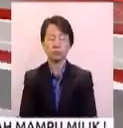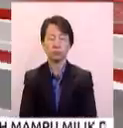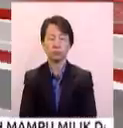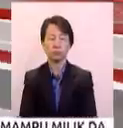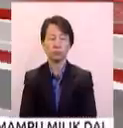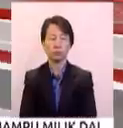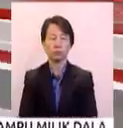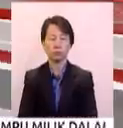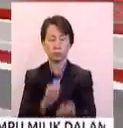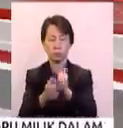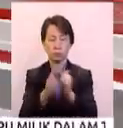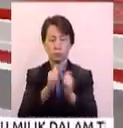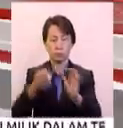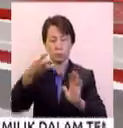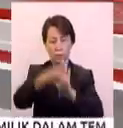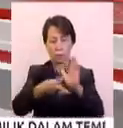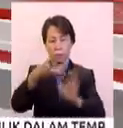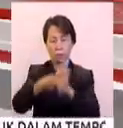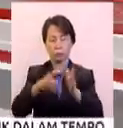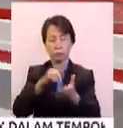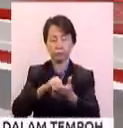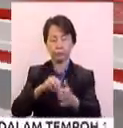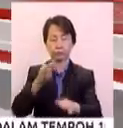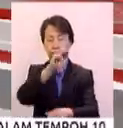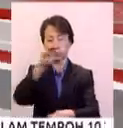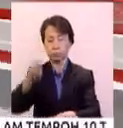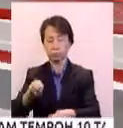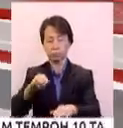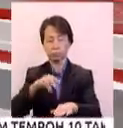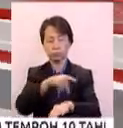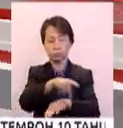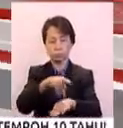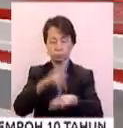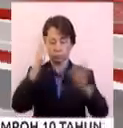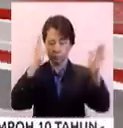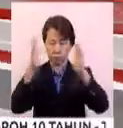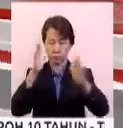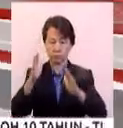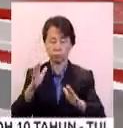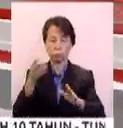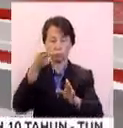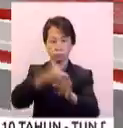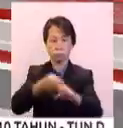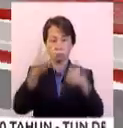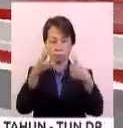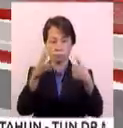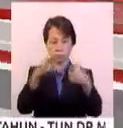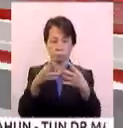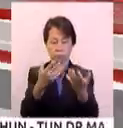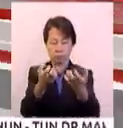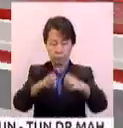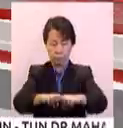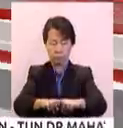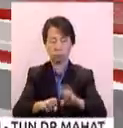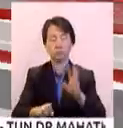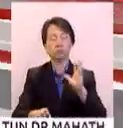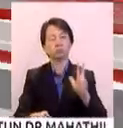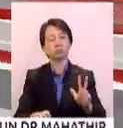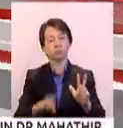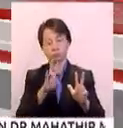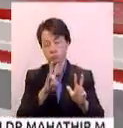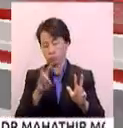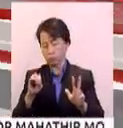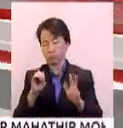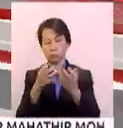Bagi sukan para asing yang akan berlangsung di Manila, Filipina tahun depan pula, Malaysia akan mintai 16 jenis sukan meliputi